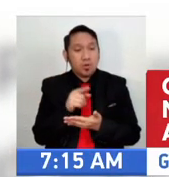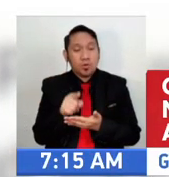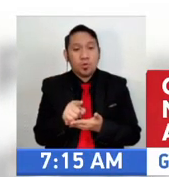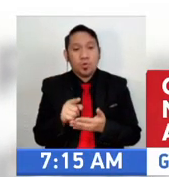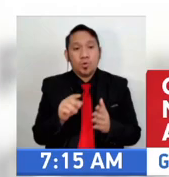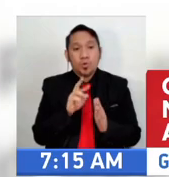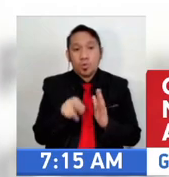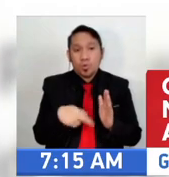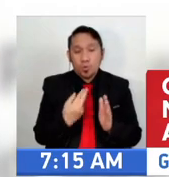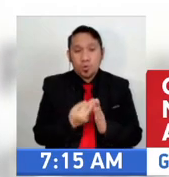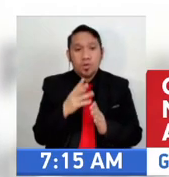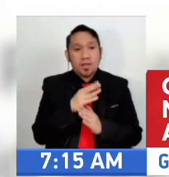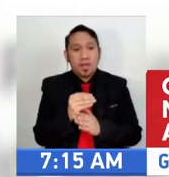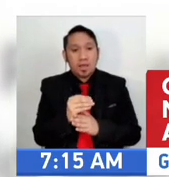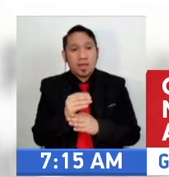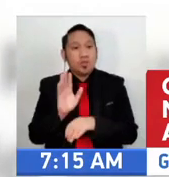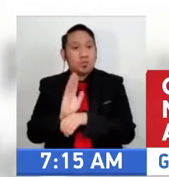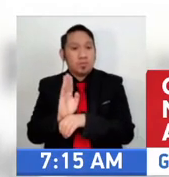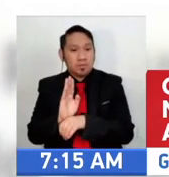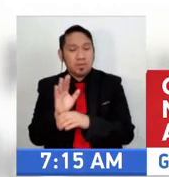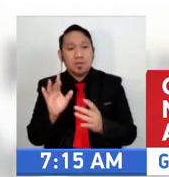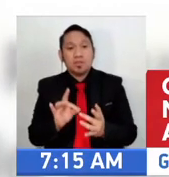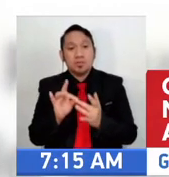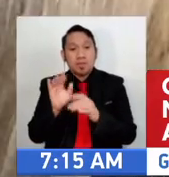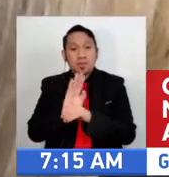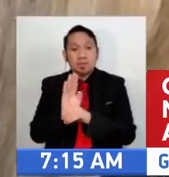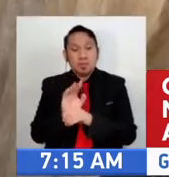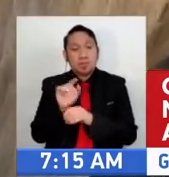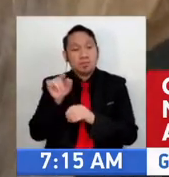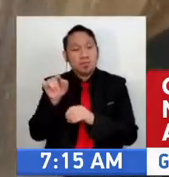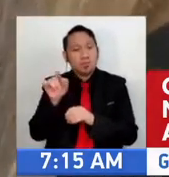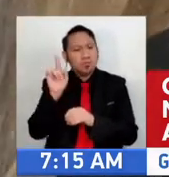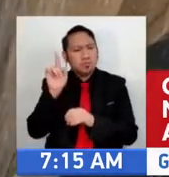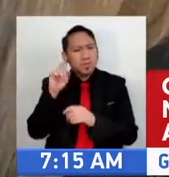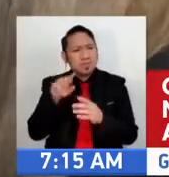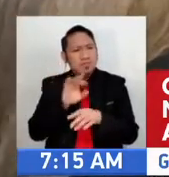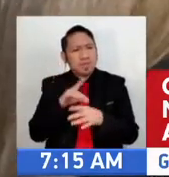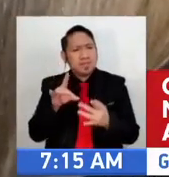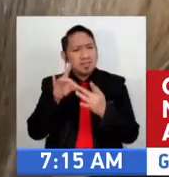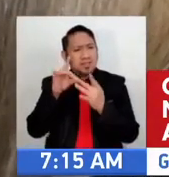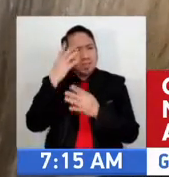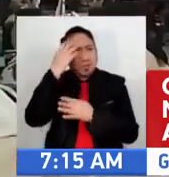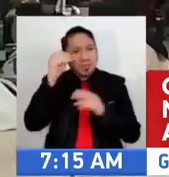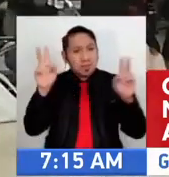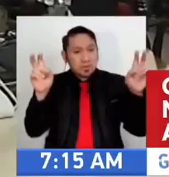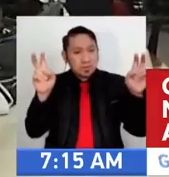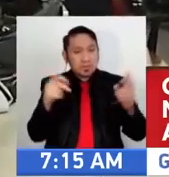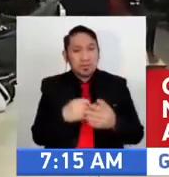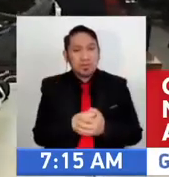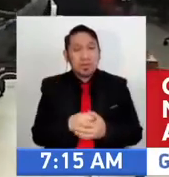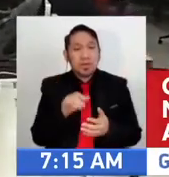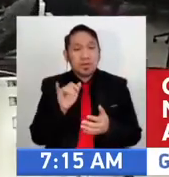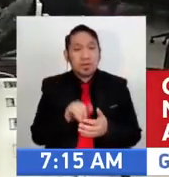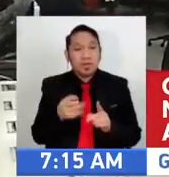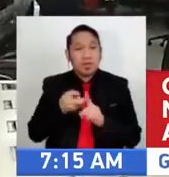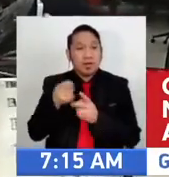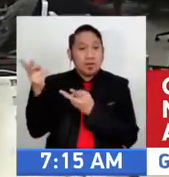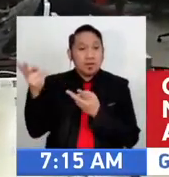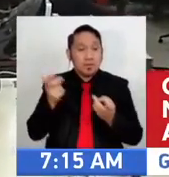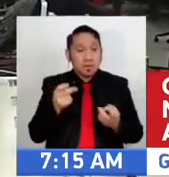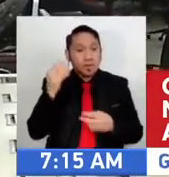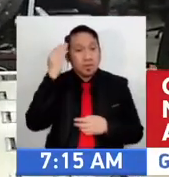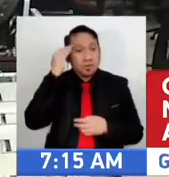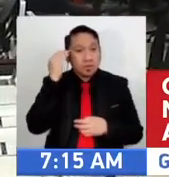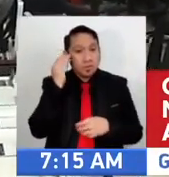ng special memory sa tamang panahon. Ang special memory ang Filipino film adaptation ng Korean movie na A Moment